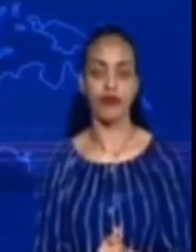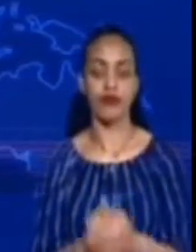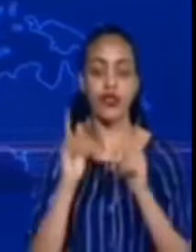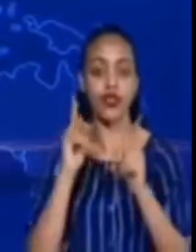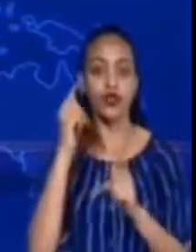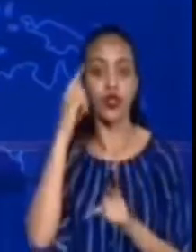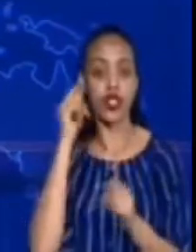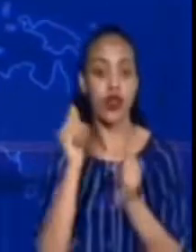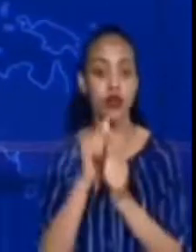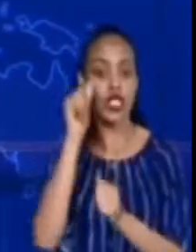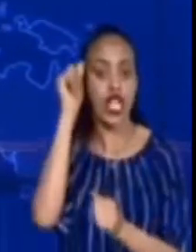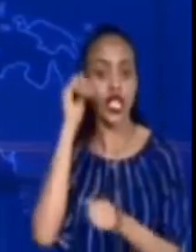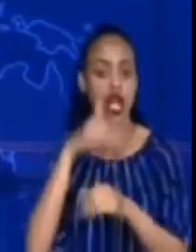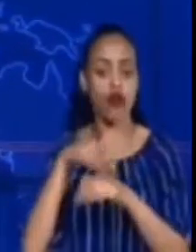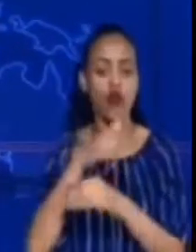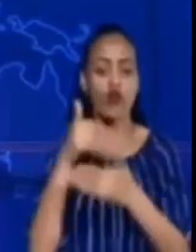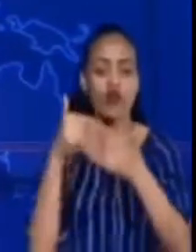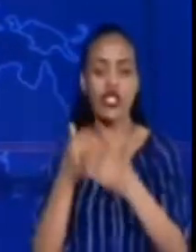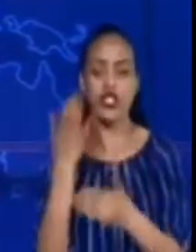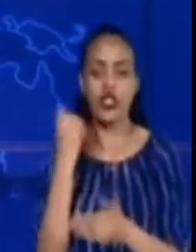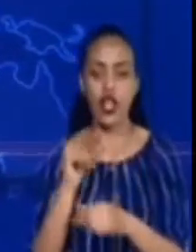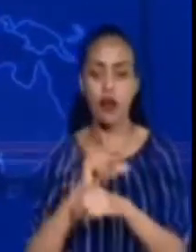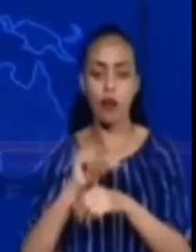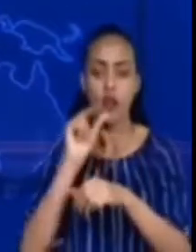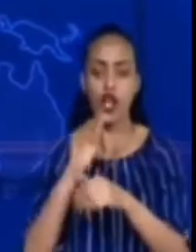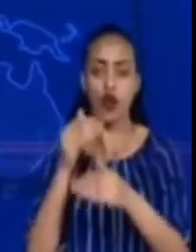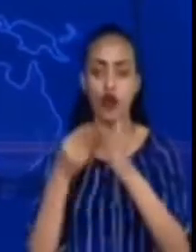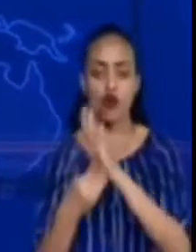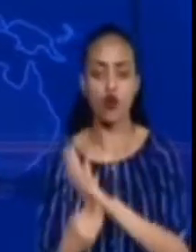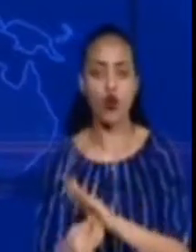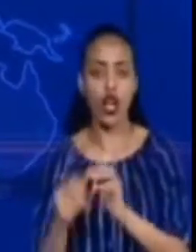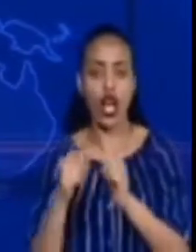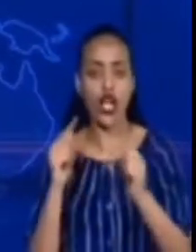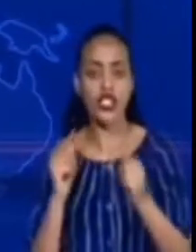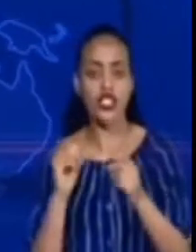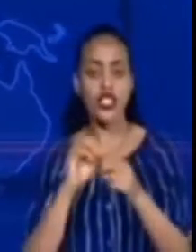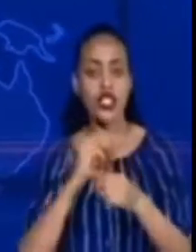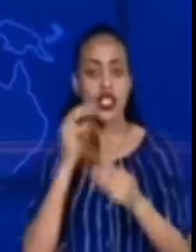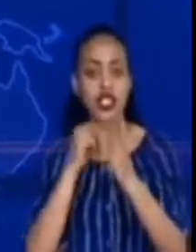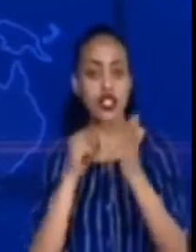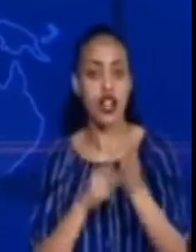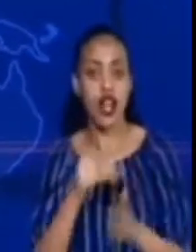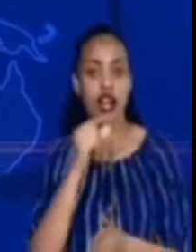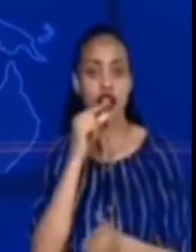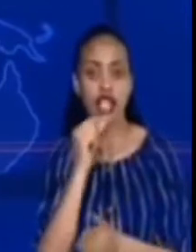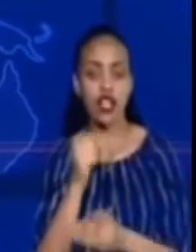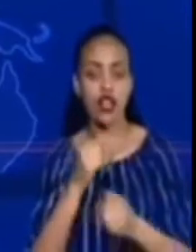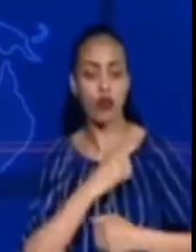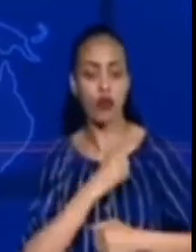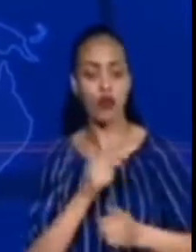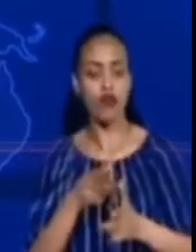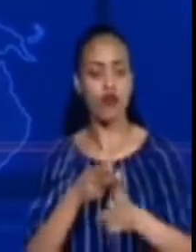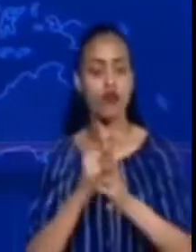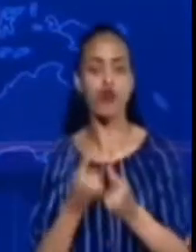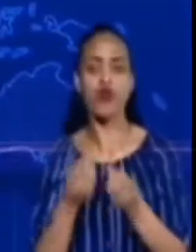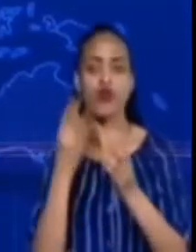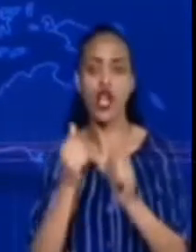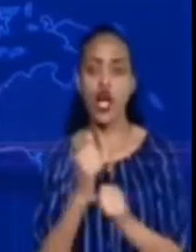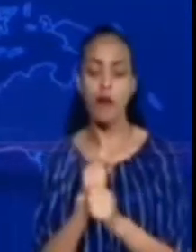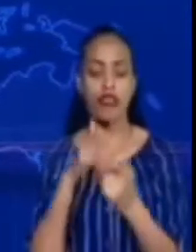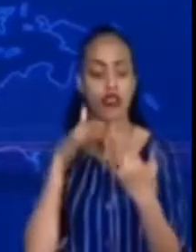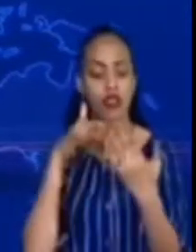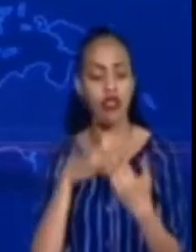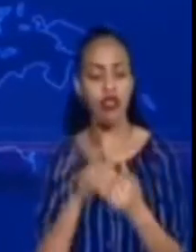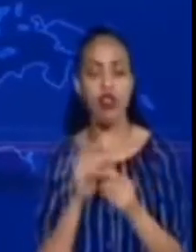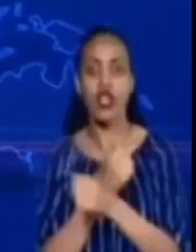አሁን አስተማሪዎቻችን ነው የፖለቲካ ችግር። ኢትዮጵያ የሃይማኖት ችግር አይደለም፣ የሃይማኖት ግጭት አለም ያለው። ስለ